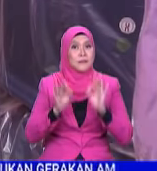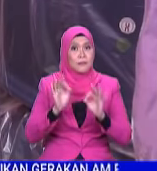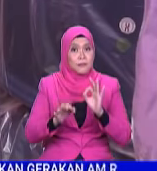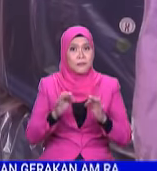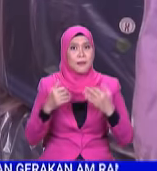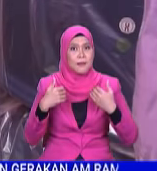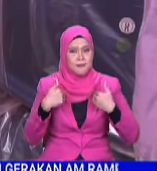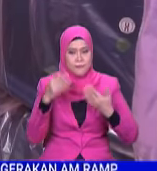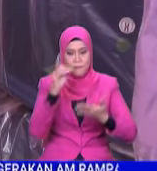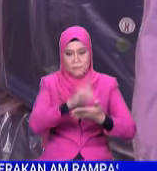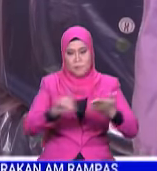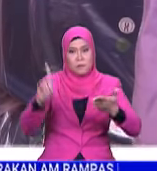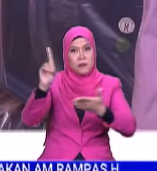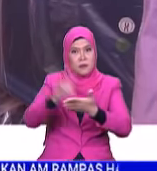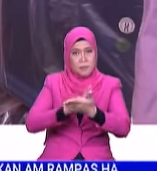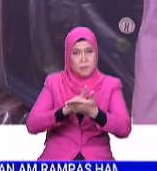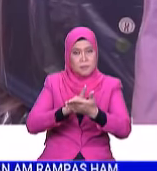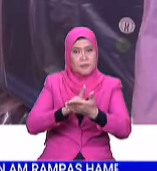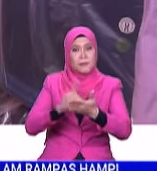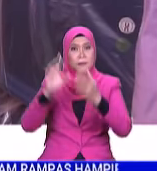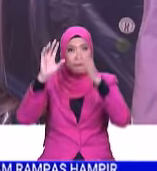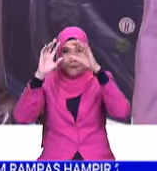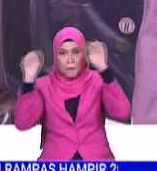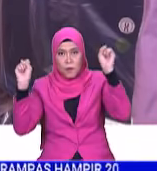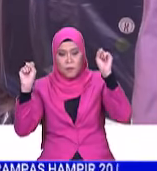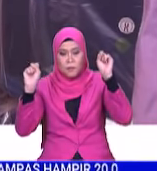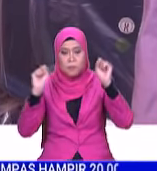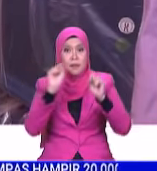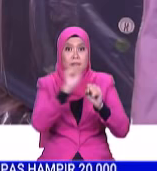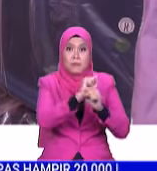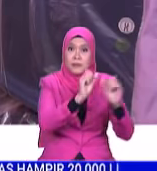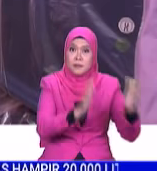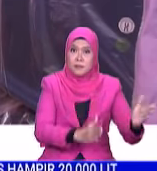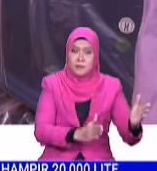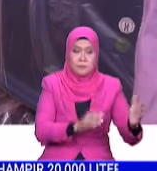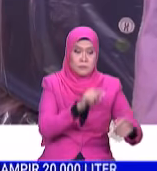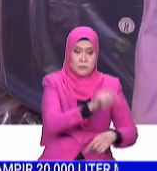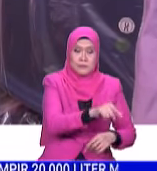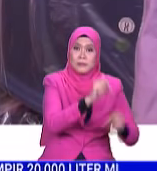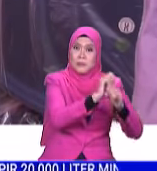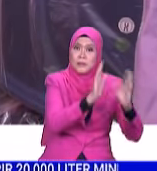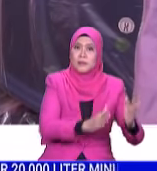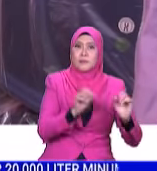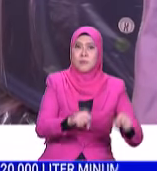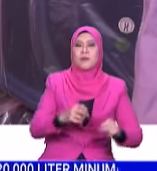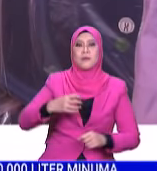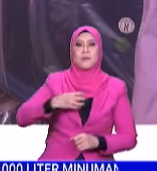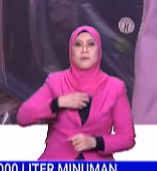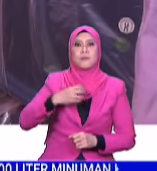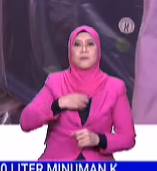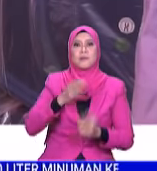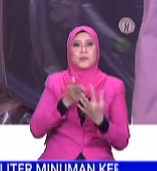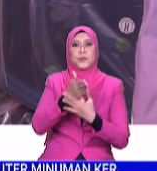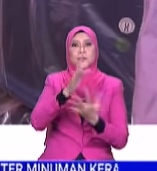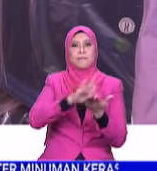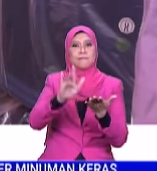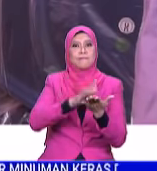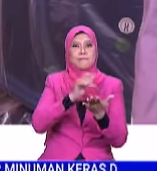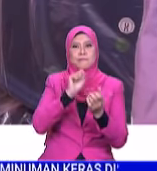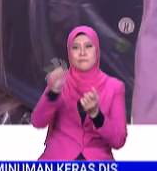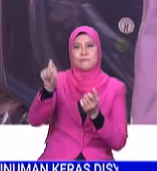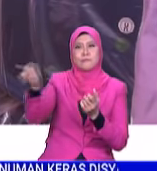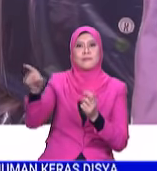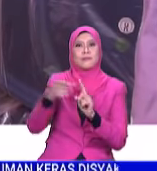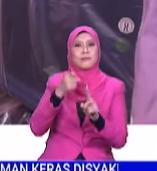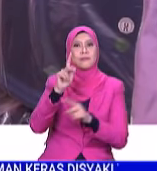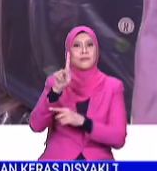terdapat diskriminasi antara majikan dan juga pekerja, pekerja boleh membuat aduan melalui aplikasi yang telah disediakan oleh